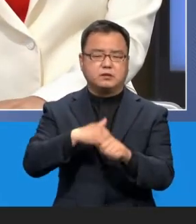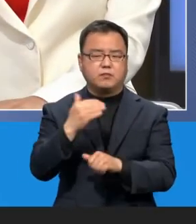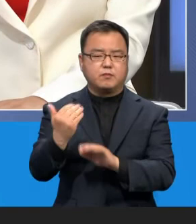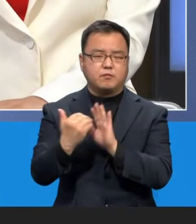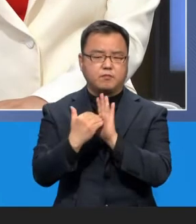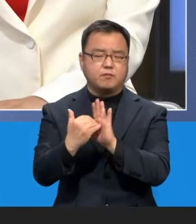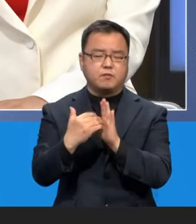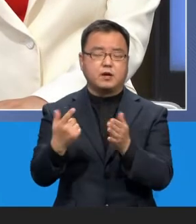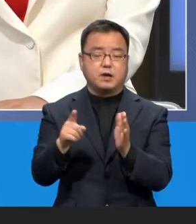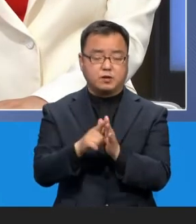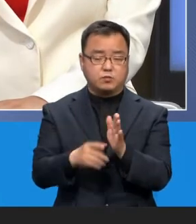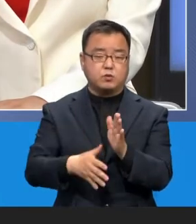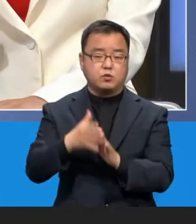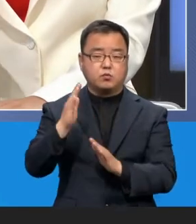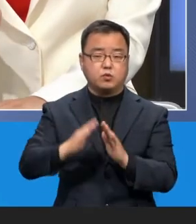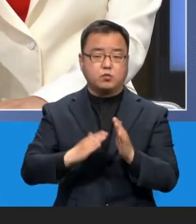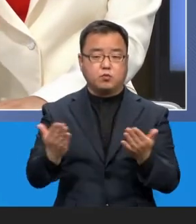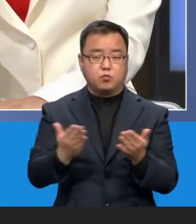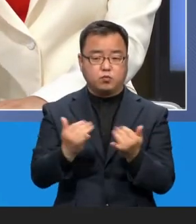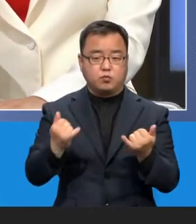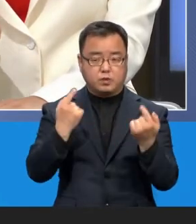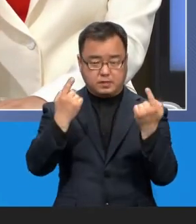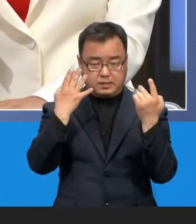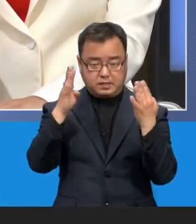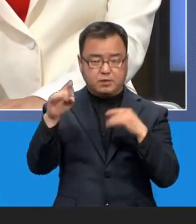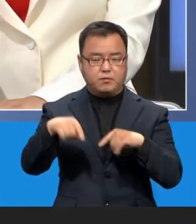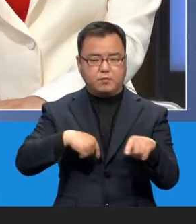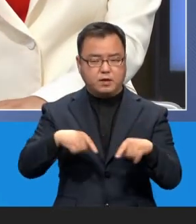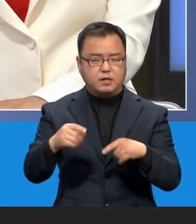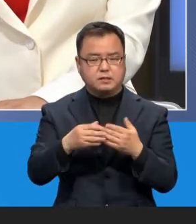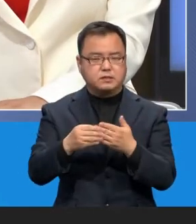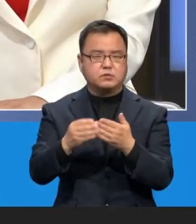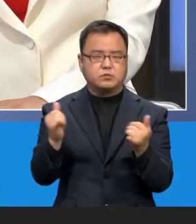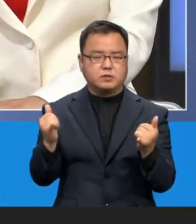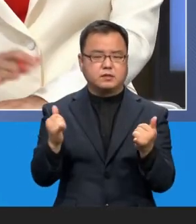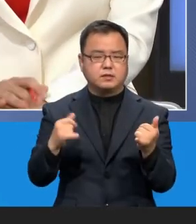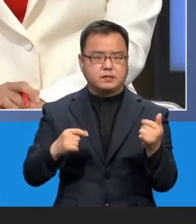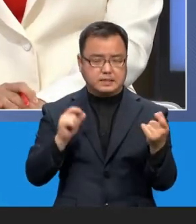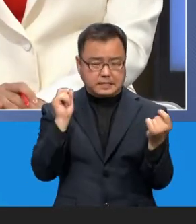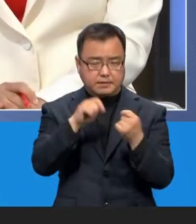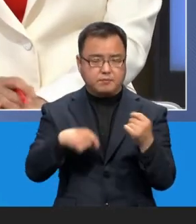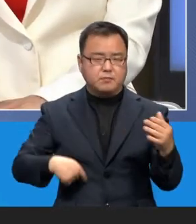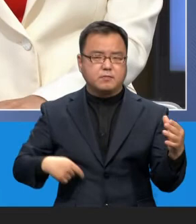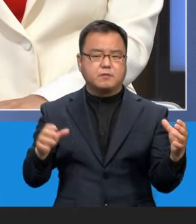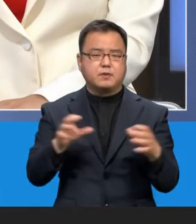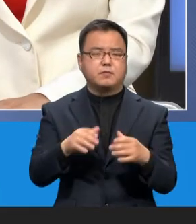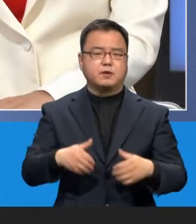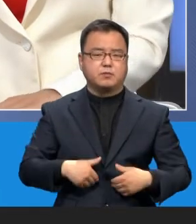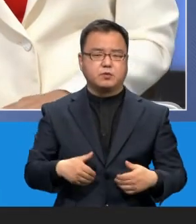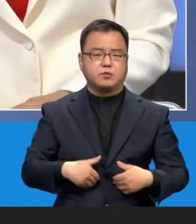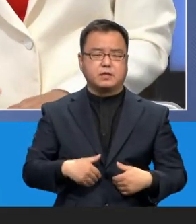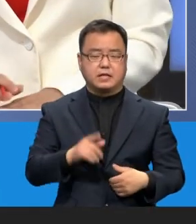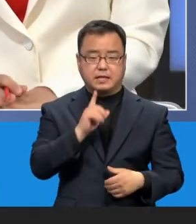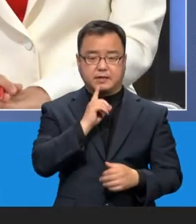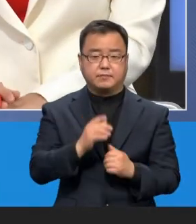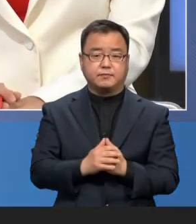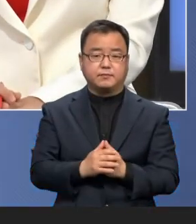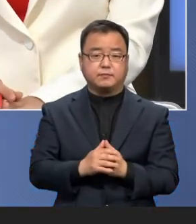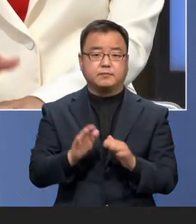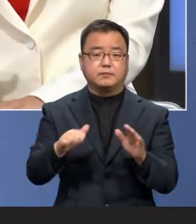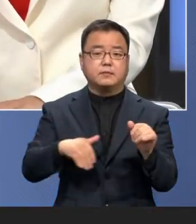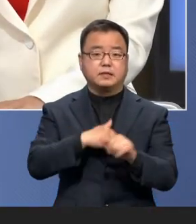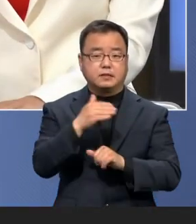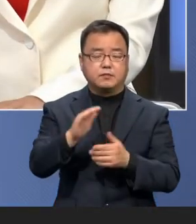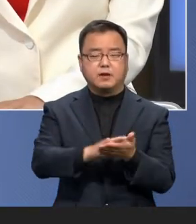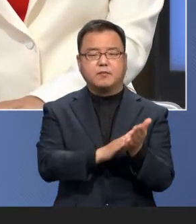도시 공무원들과 대학 지도자들 사이의 긴밀한 협력이 필요하다는 결론에 이르렀기 때문입니다 4 이러한 변화는